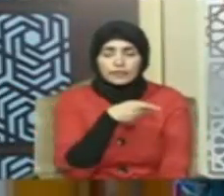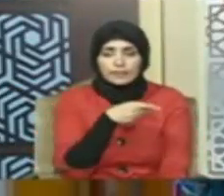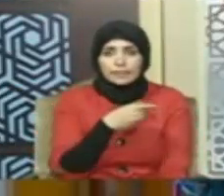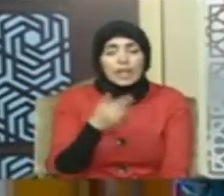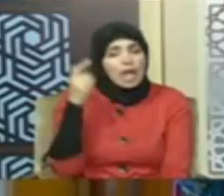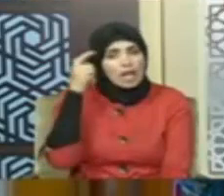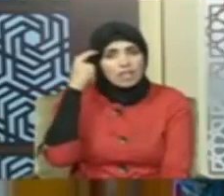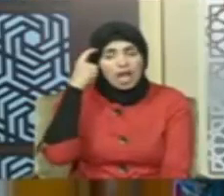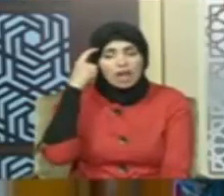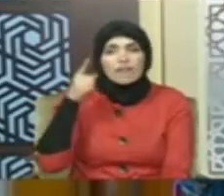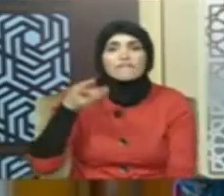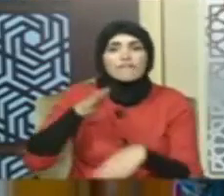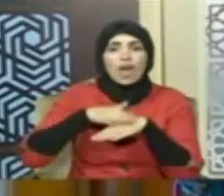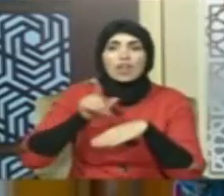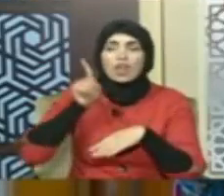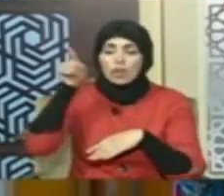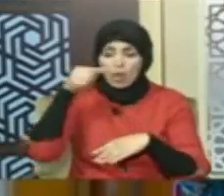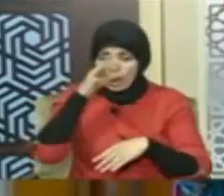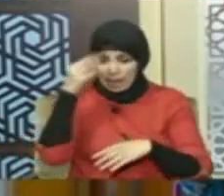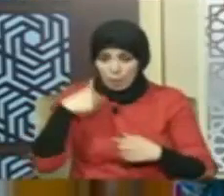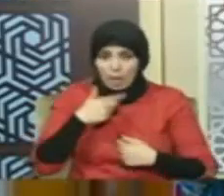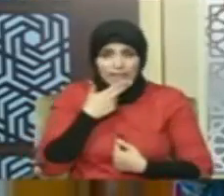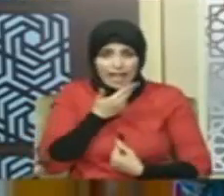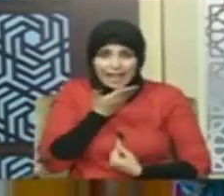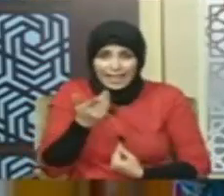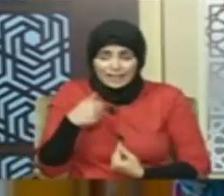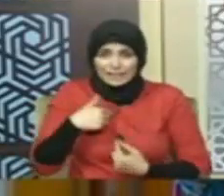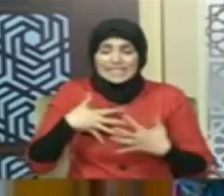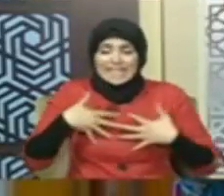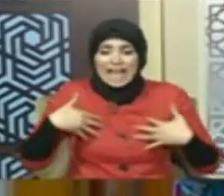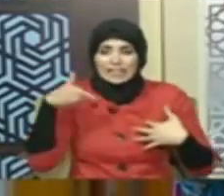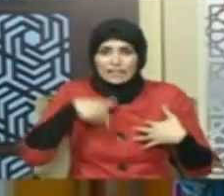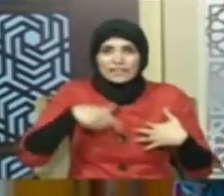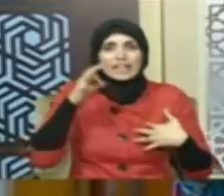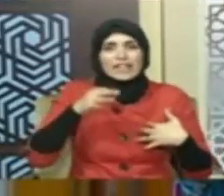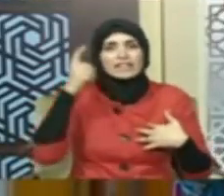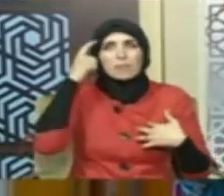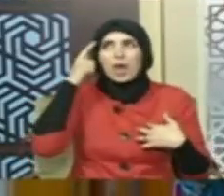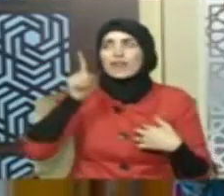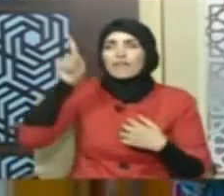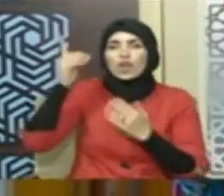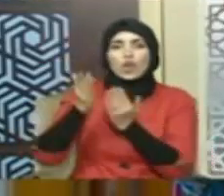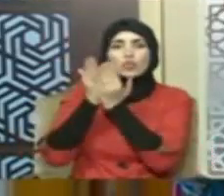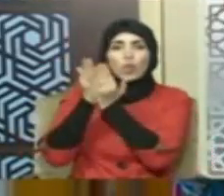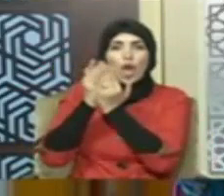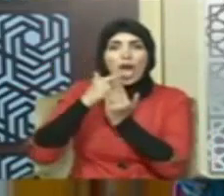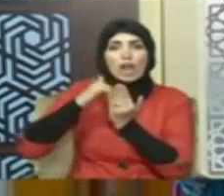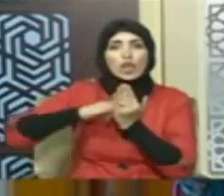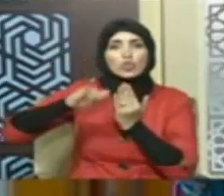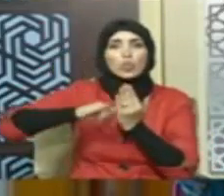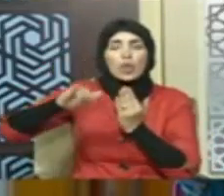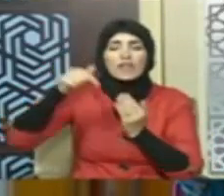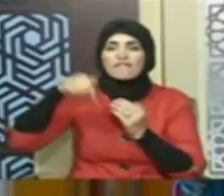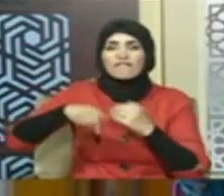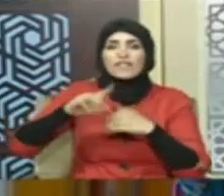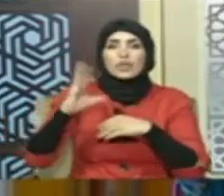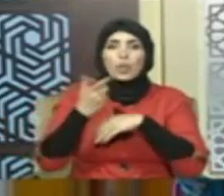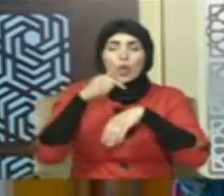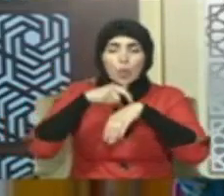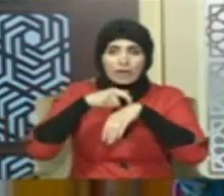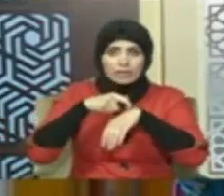تعرف على الله في الرخاء يعرفك في الشدة. الإيمان ليس مجرد